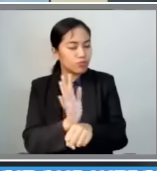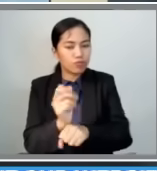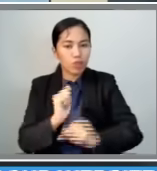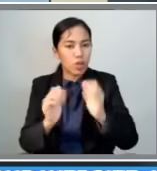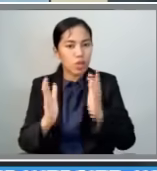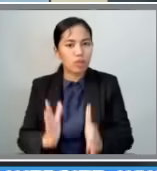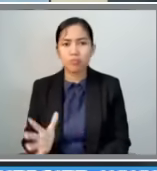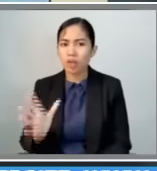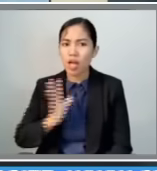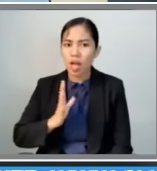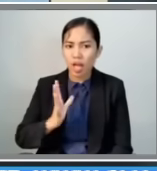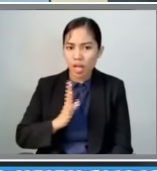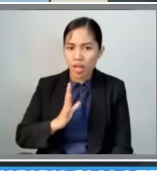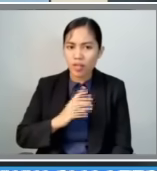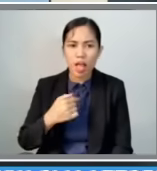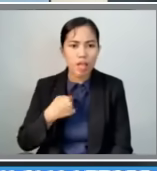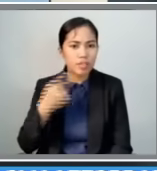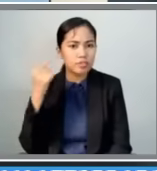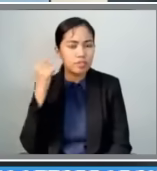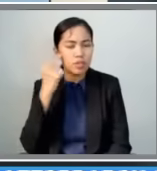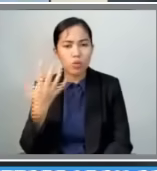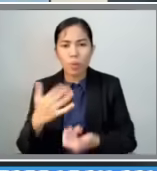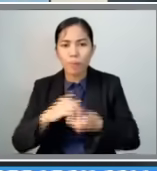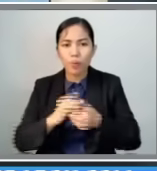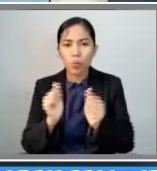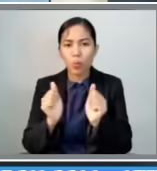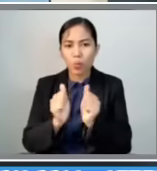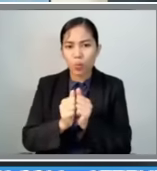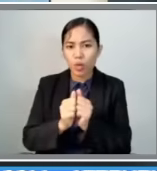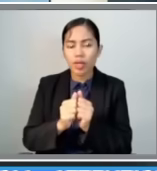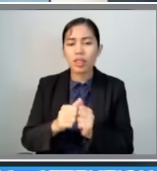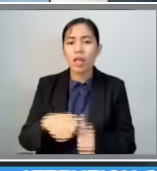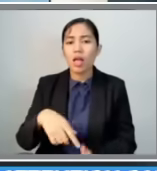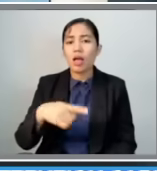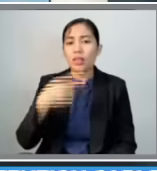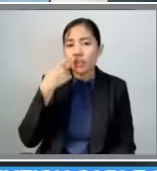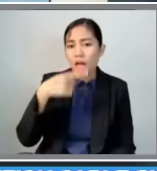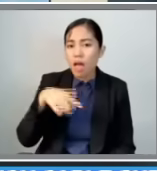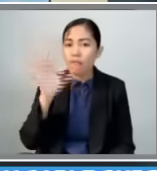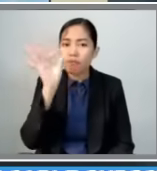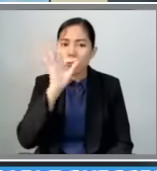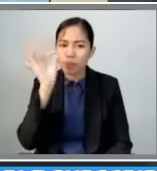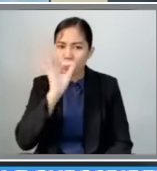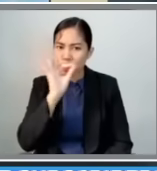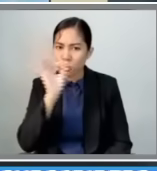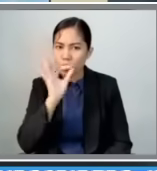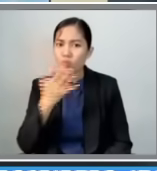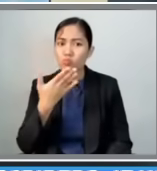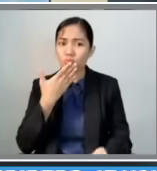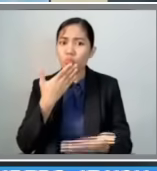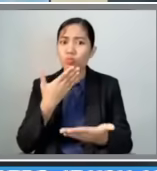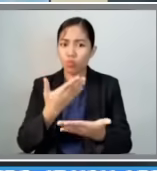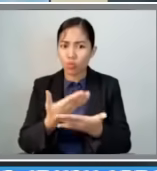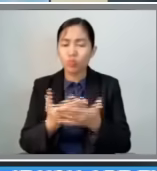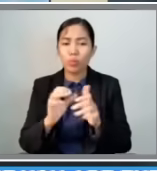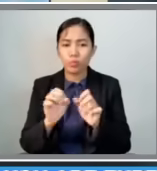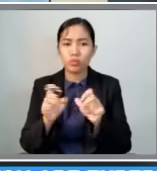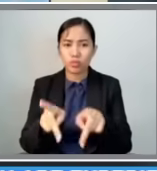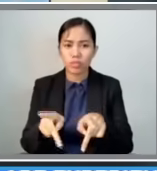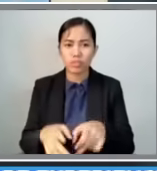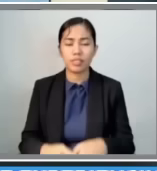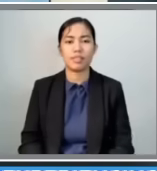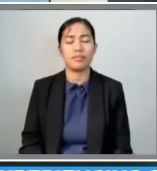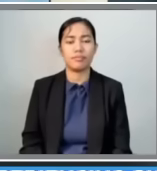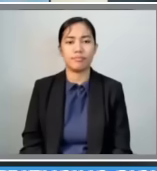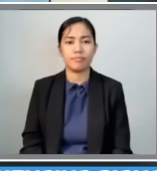งคนที่ผมเห็นด้วยกับสิ่งนี้มากๆคือจริงๆมันดูแบบมันดูเป็นสิ่งที่เราส